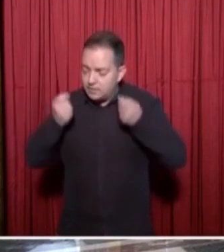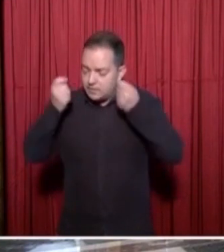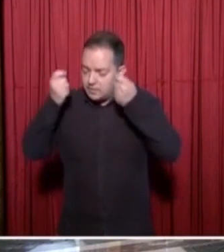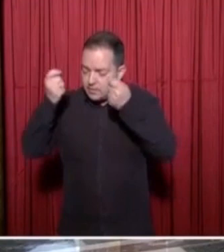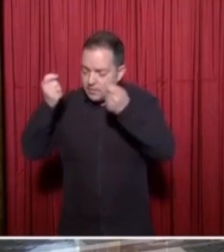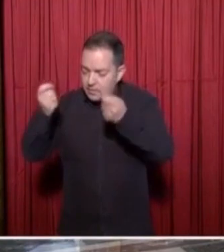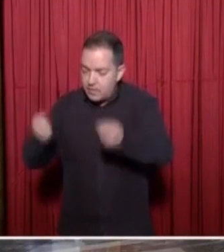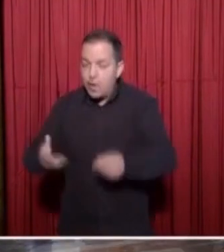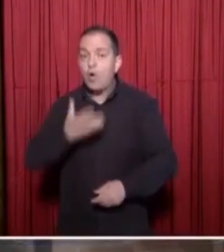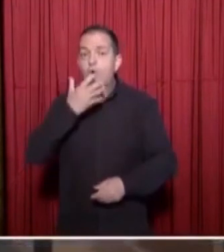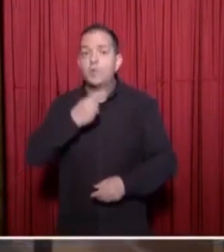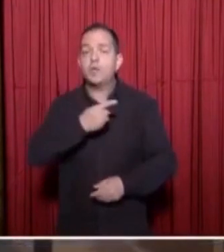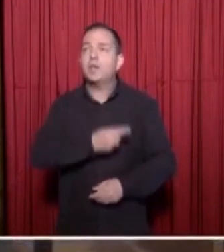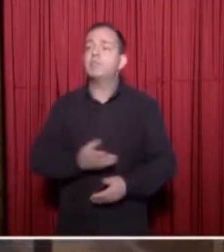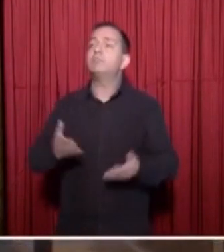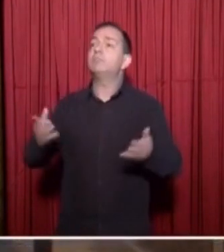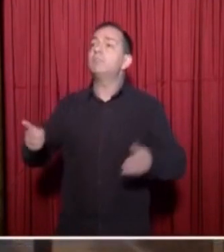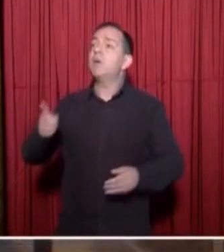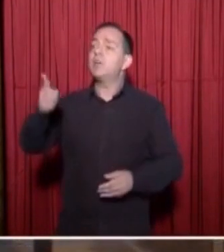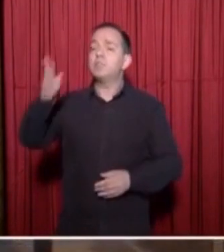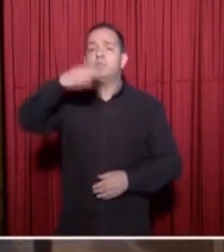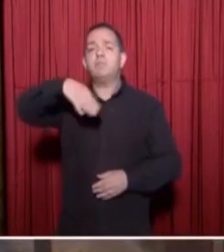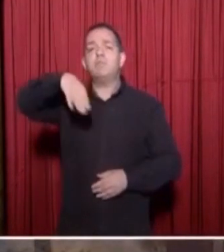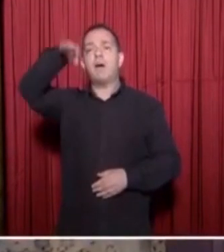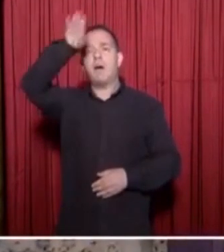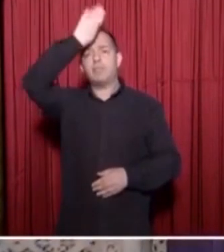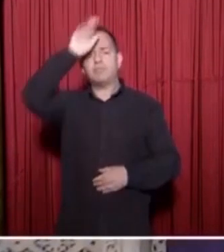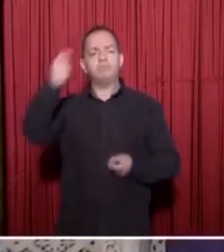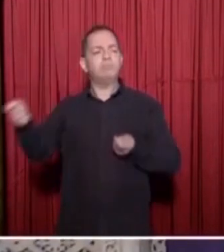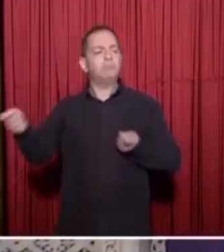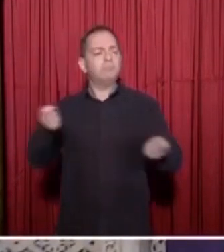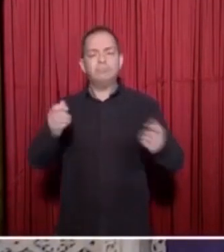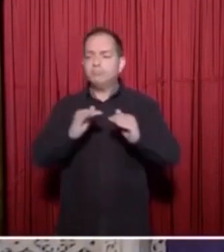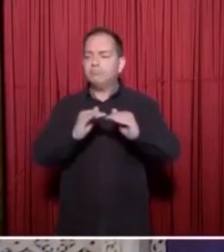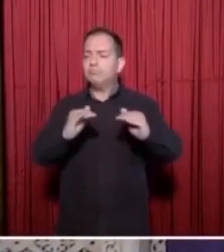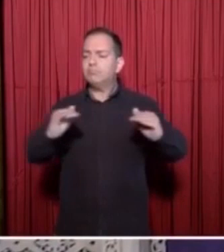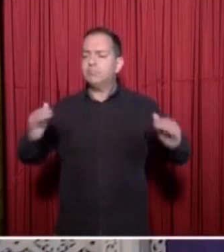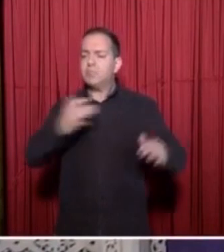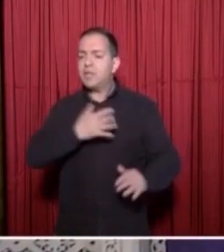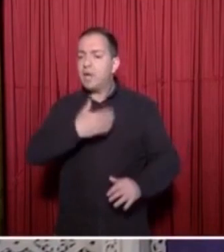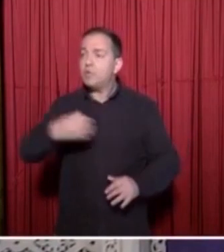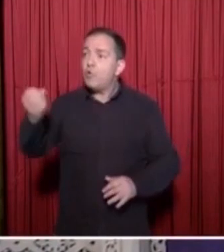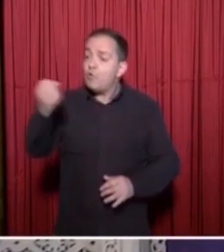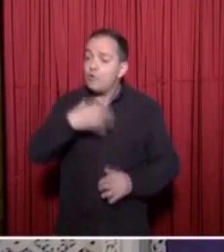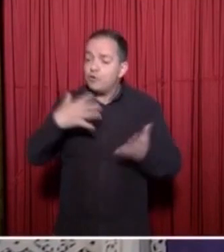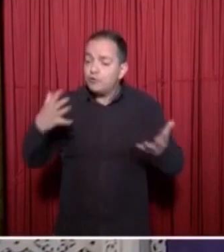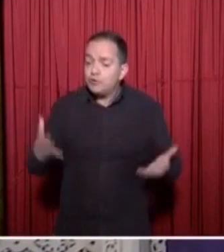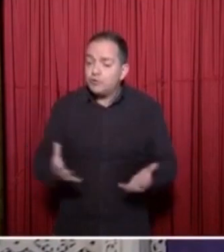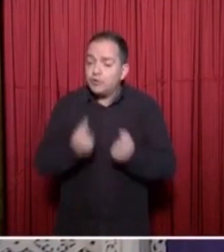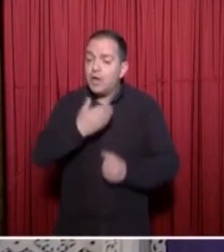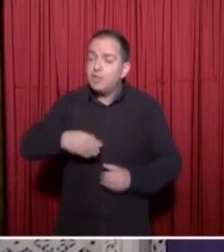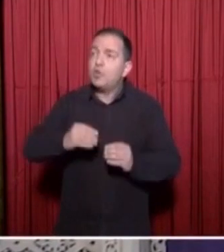Κύριε. Συ, Χαρή, ο Βασιλεύς της ειρήνης και σωτήρ των ψυχών ημών, και Συ